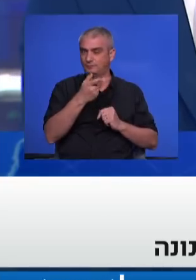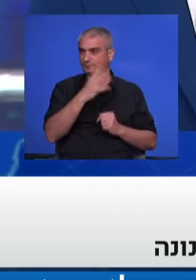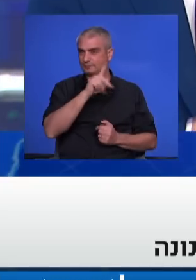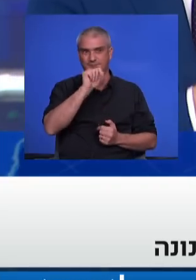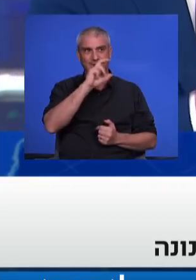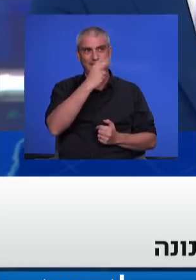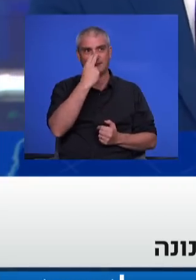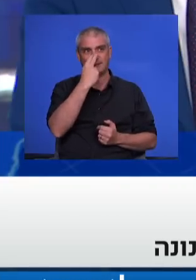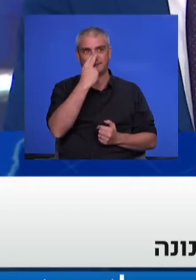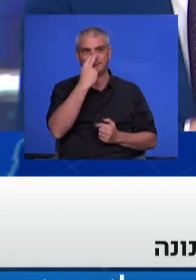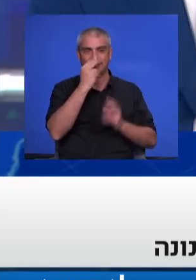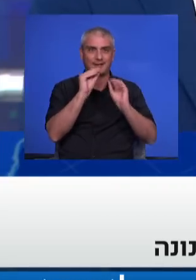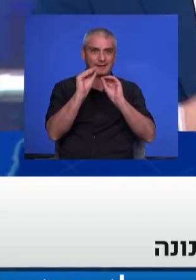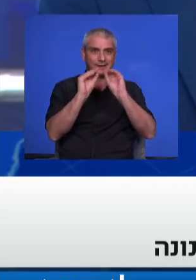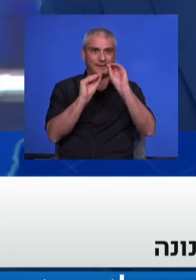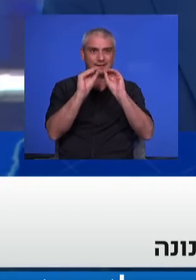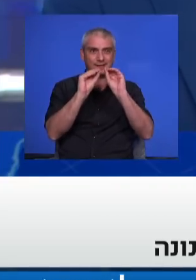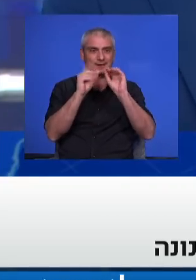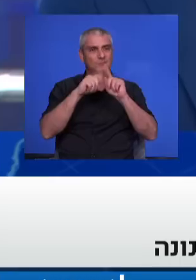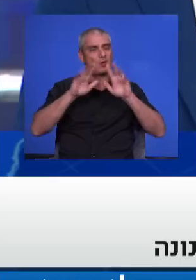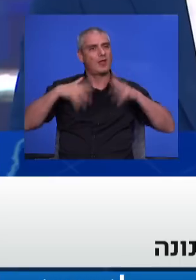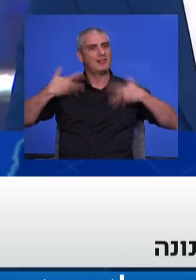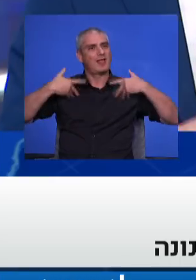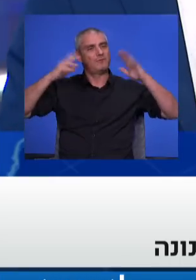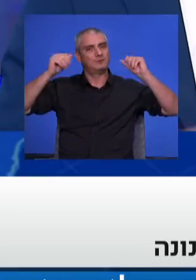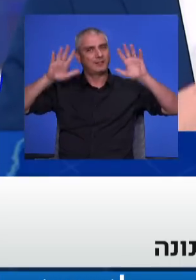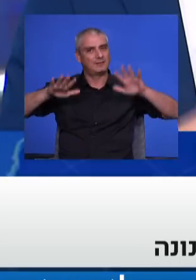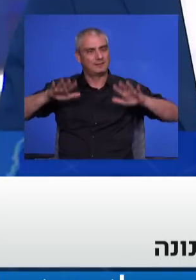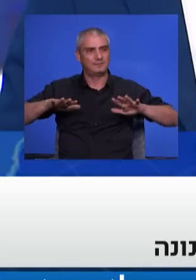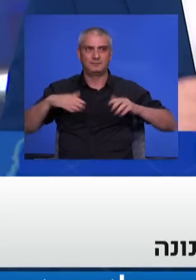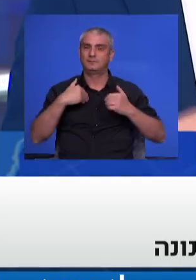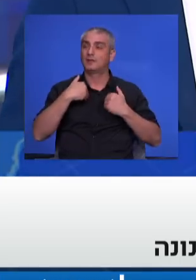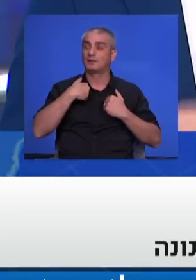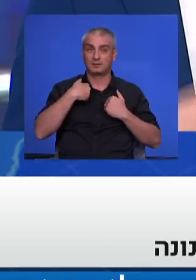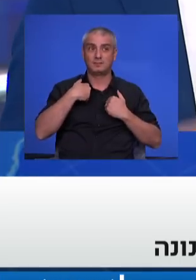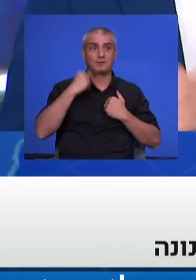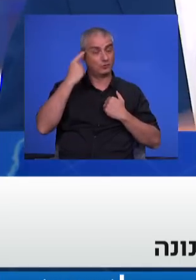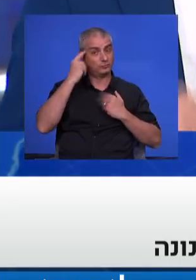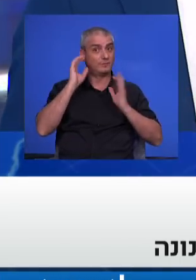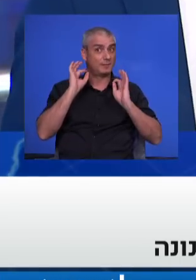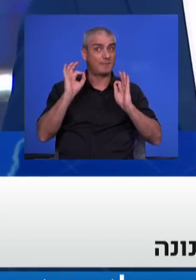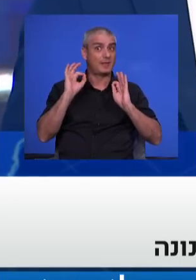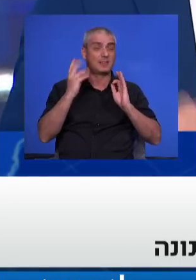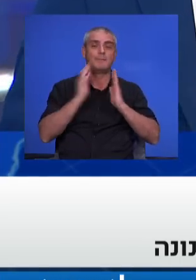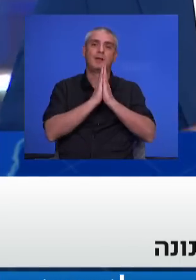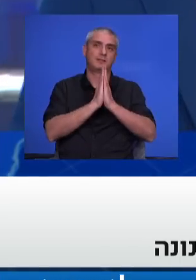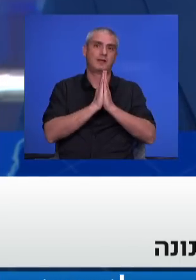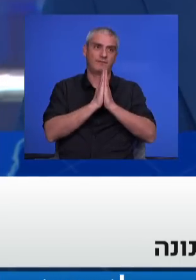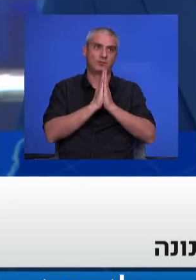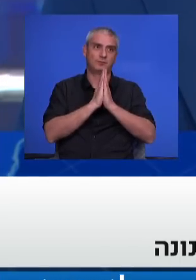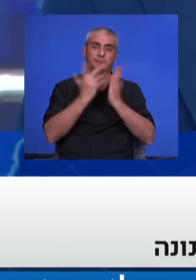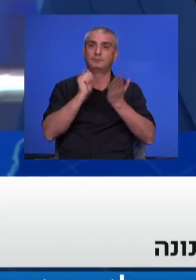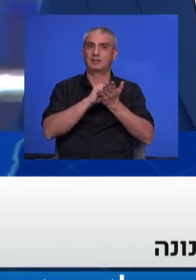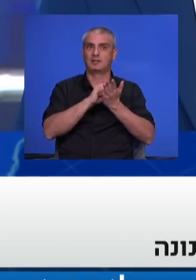ניסתה ככה כאן קצת לצנן את ההתלהבות וזה, אני תולה באמת ותולה הרבה תקוות במסיבת